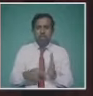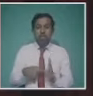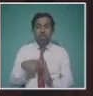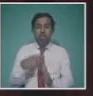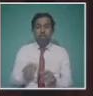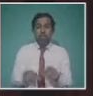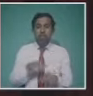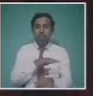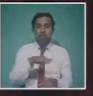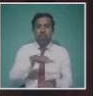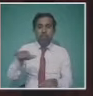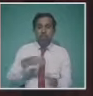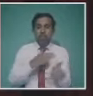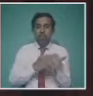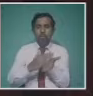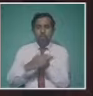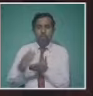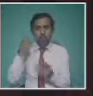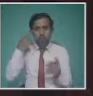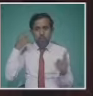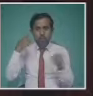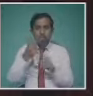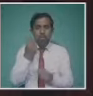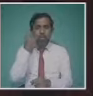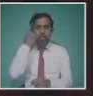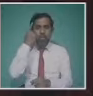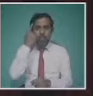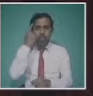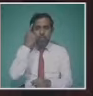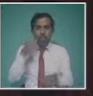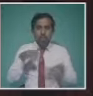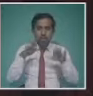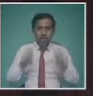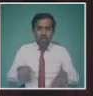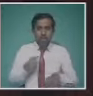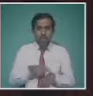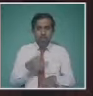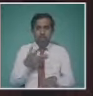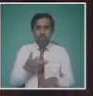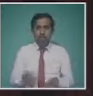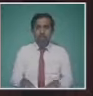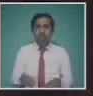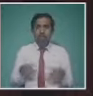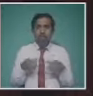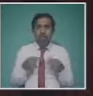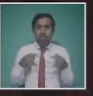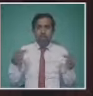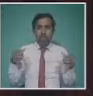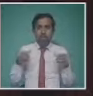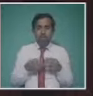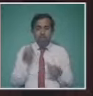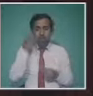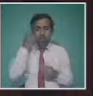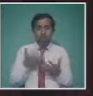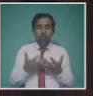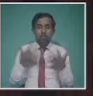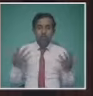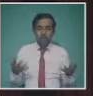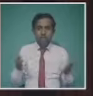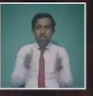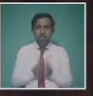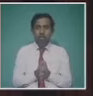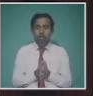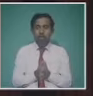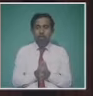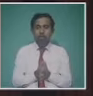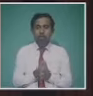ශ්‍රේෂ්ඨයන් වලට සහනයක් ලබා දීම උදෙසා වන යෝජනාව දැන් අවසාන භාගයට පැමිණලා තියෙනවා පක්ෂ විපක්ෂ අදහස් කරනවකුත් එක්ක දැන්